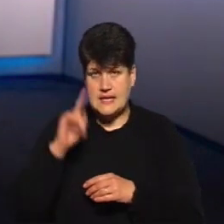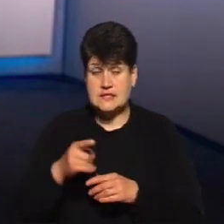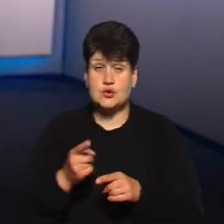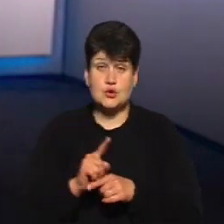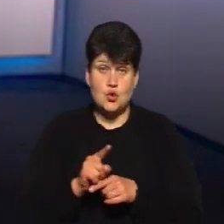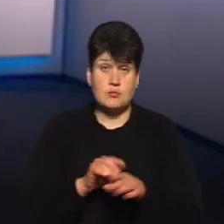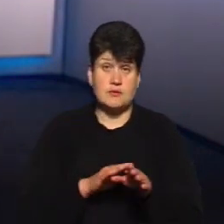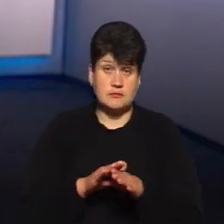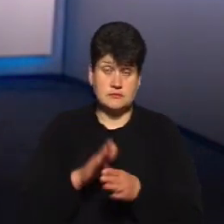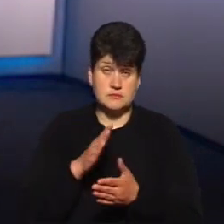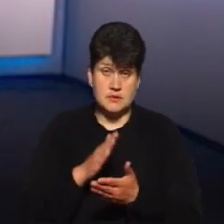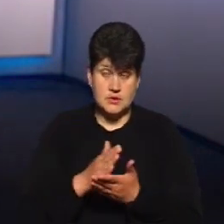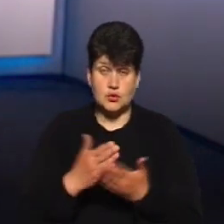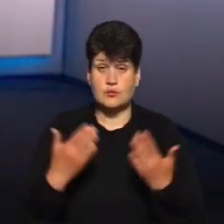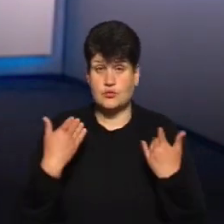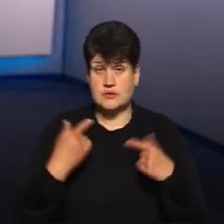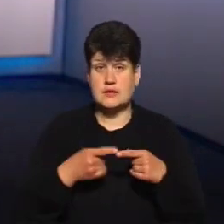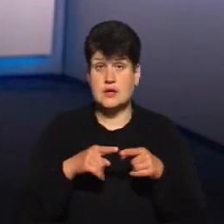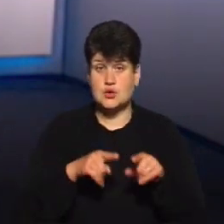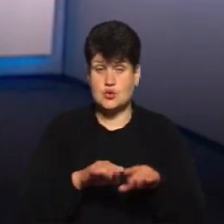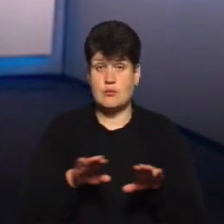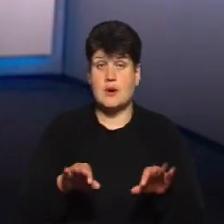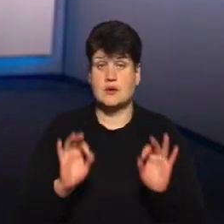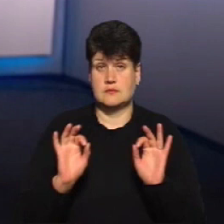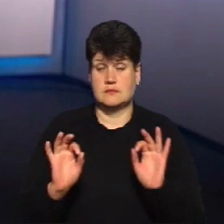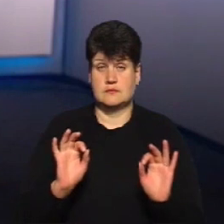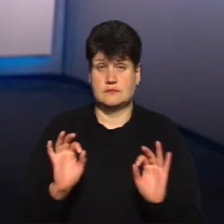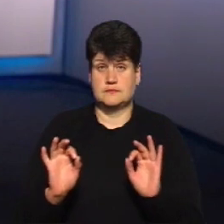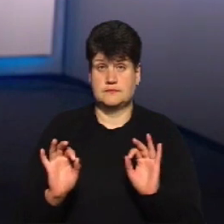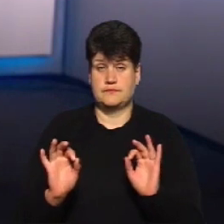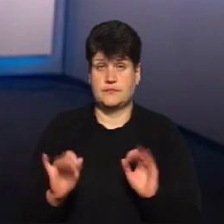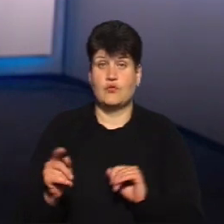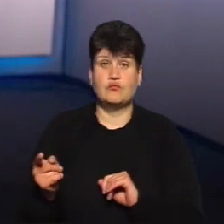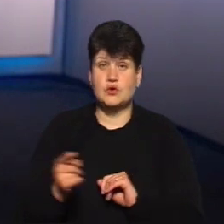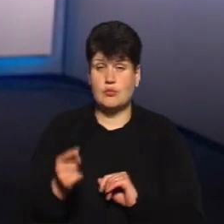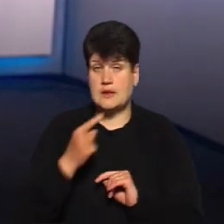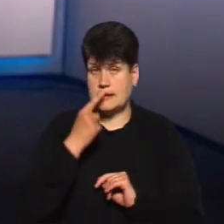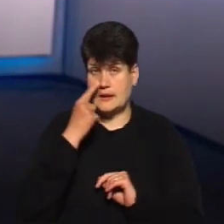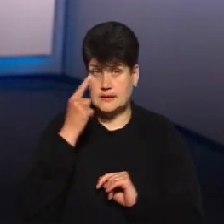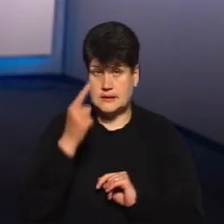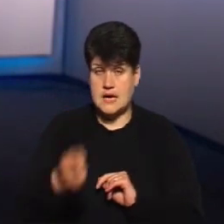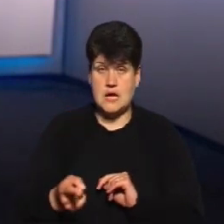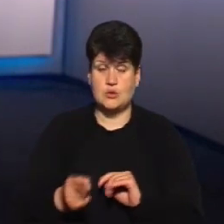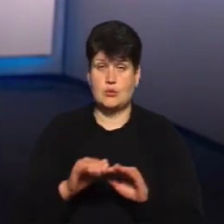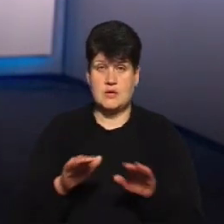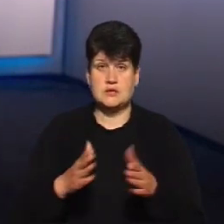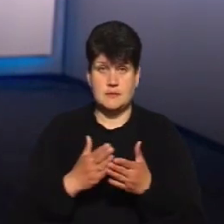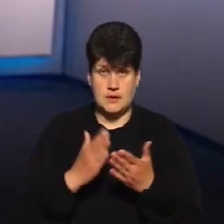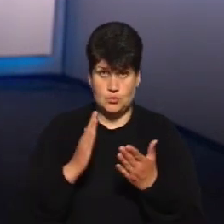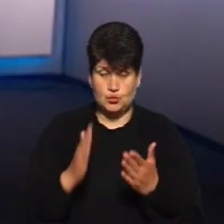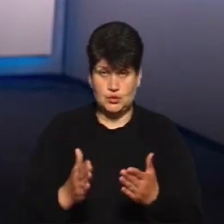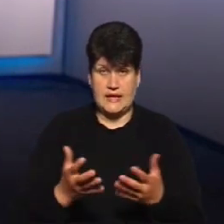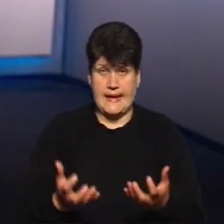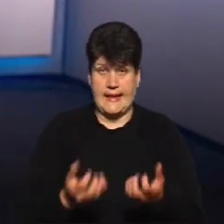звичайно, відпочивати на такому пляжі безпечно. Тобто, в Тернополі на дальньому пляжі цьогоріч мають бути вже, так, рятувальники, які мають стежити